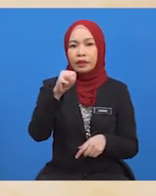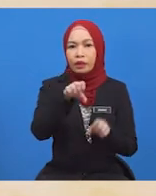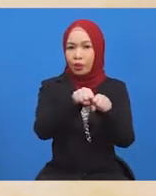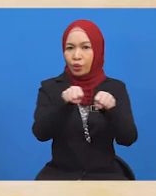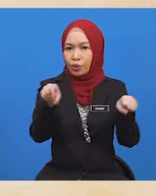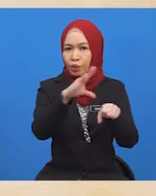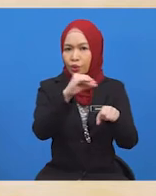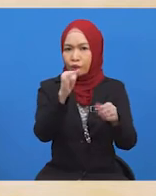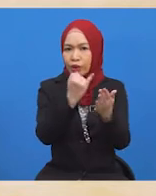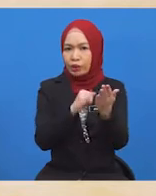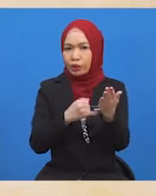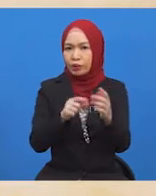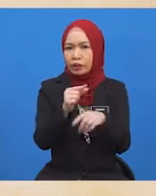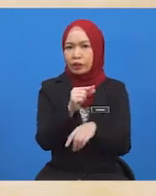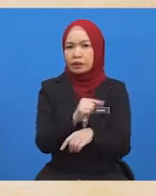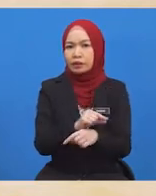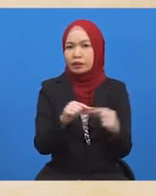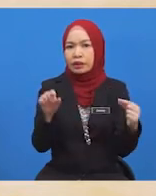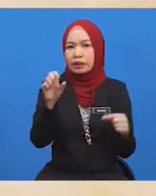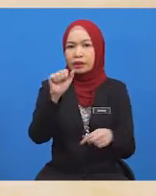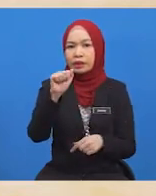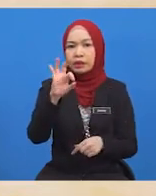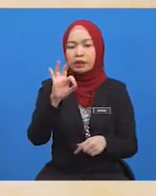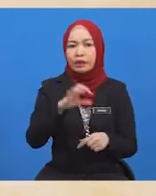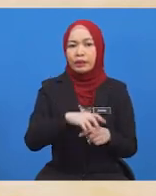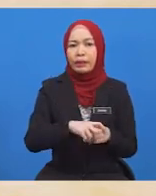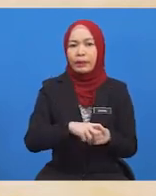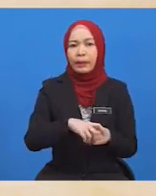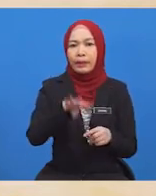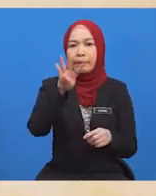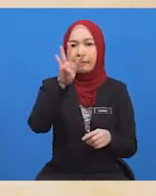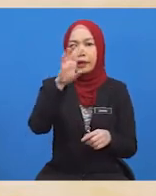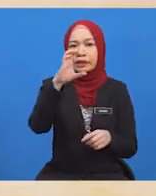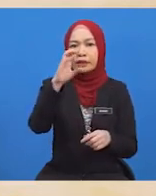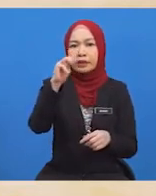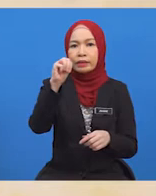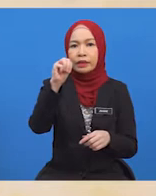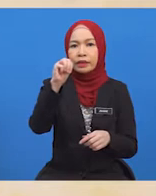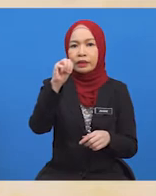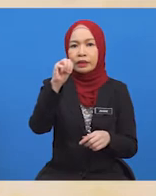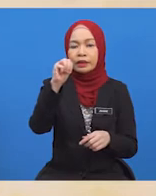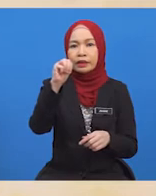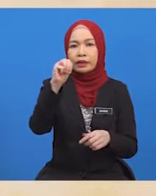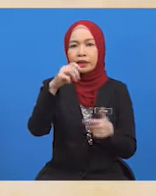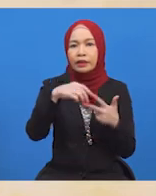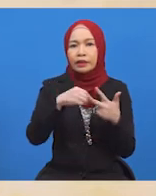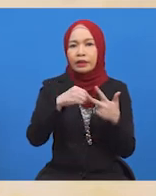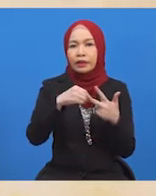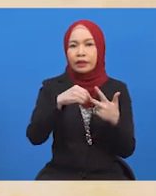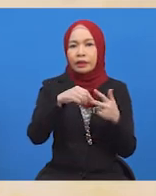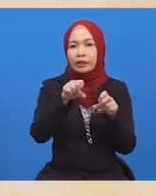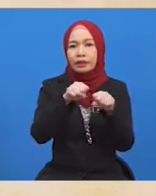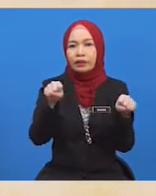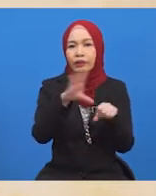dan lukis garis AF dan ED 4 cm. Ketiga, ukur